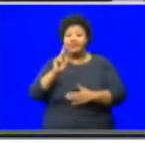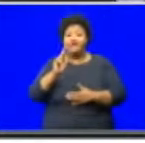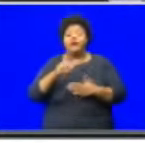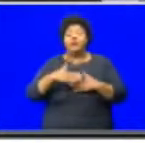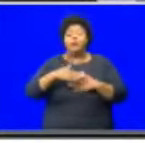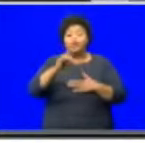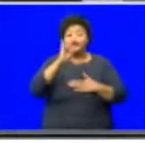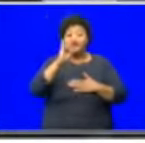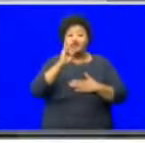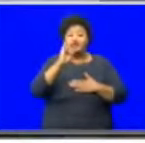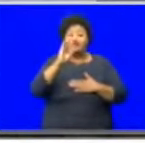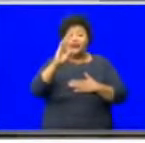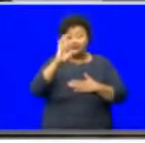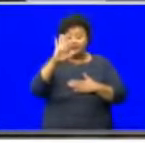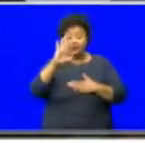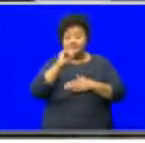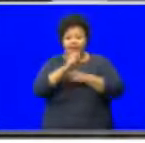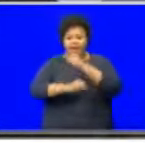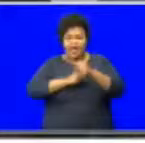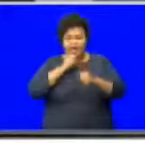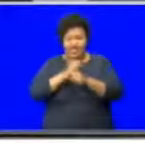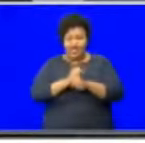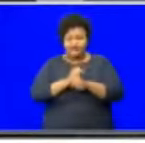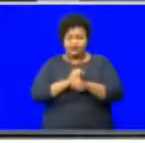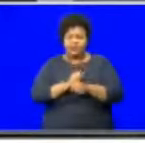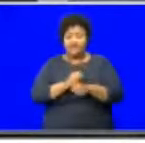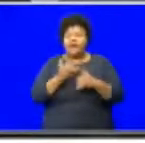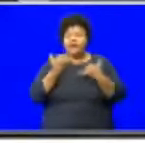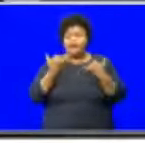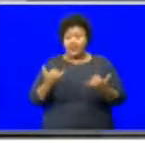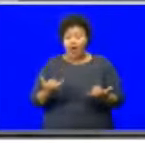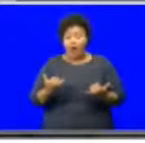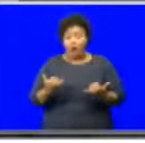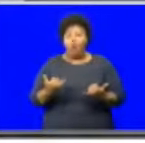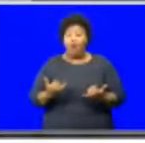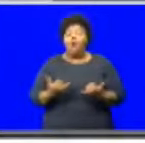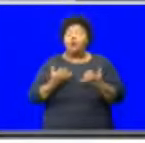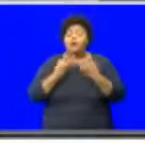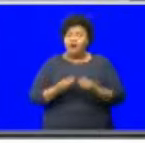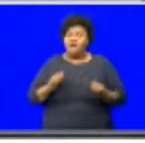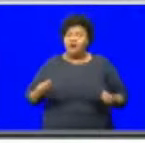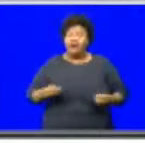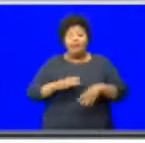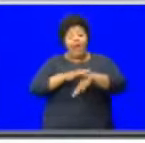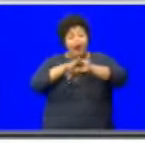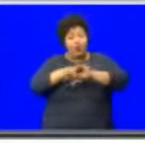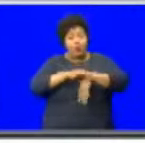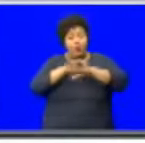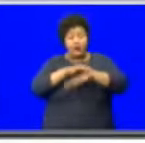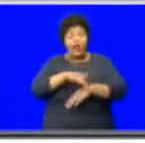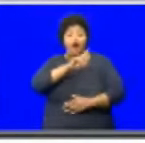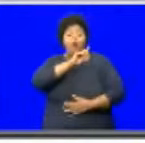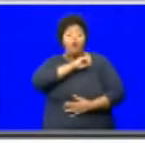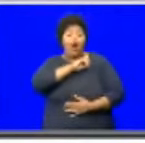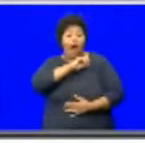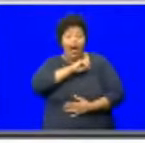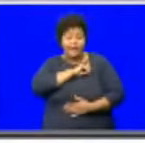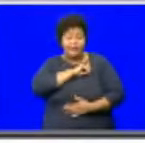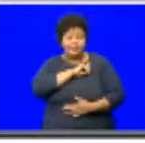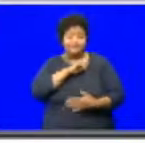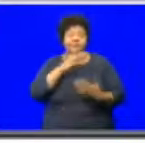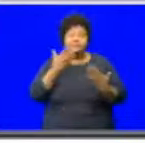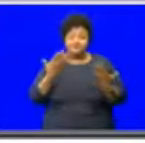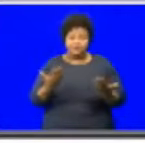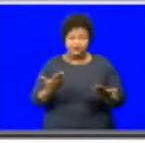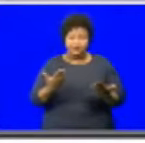Lomliba loyembili so ugula yonke lenza. Yini ke tizathu? Tizathu ke tinengine